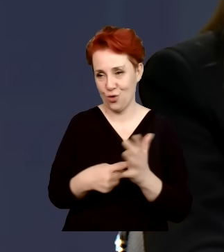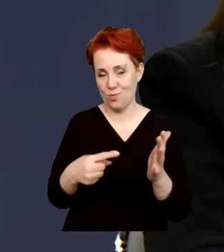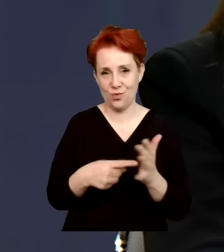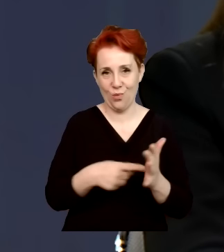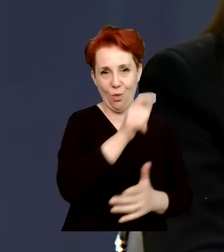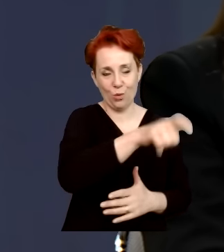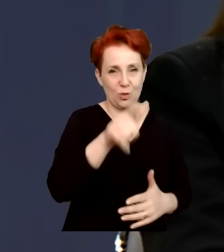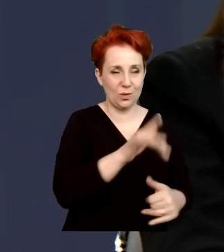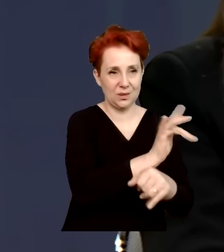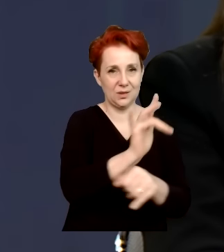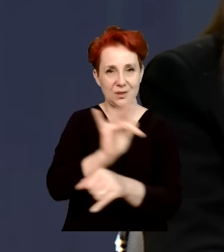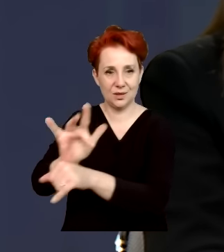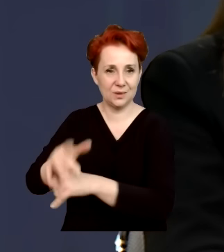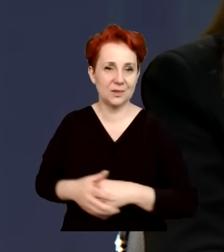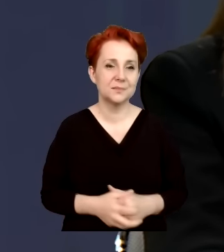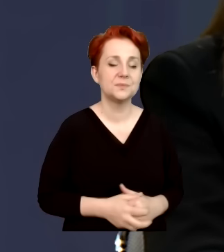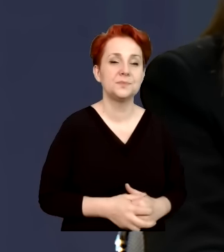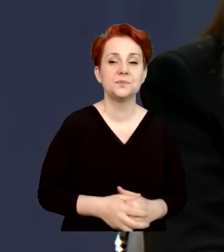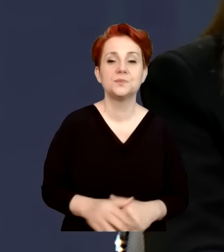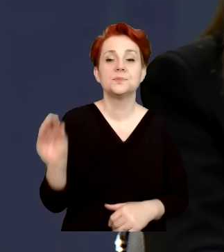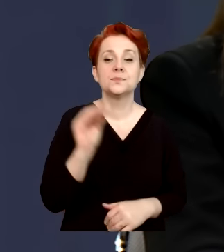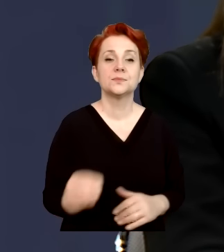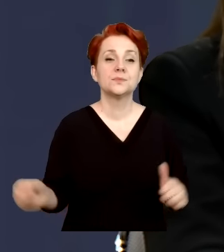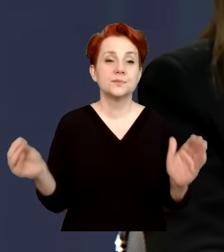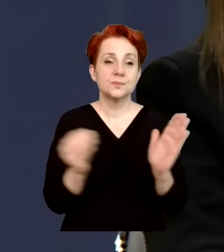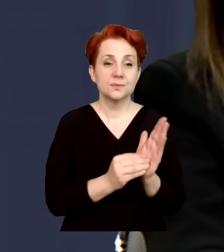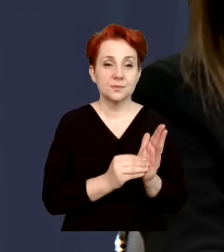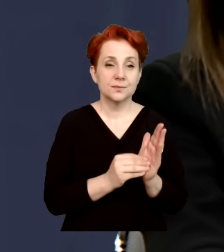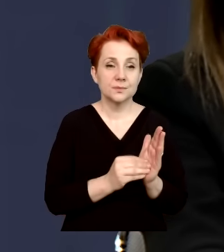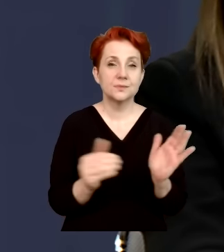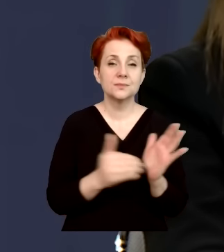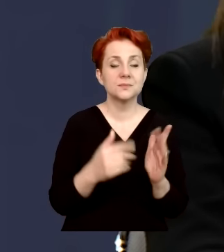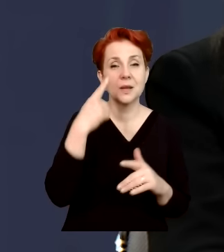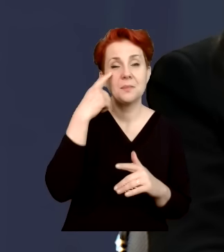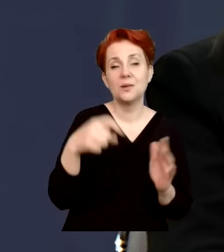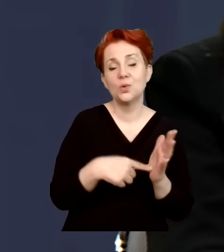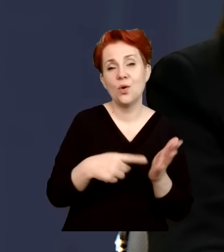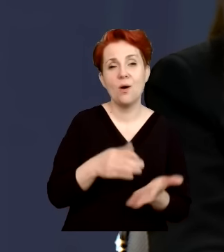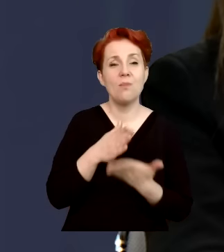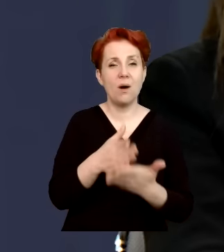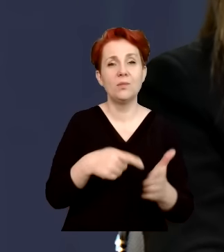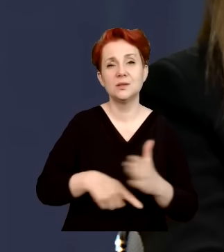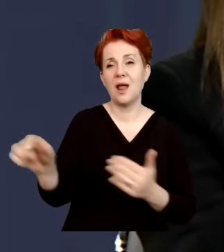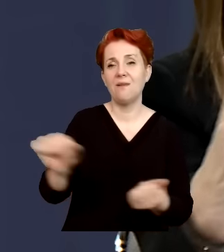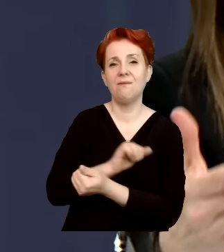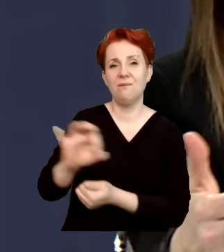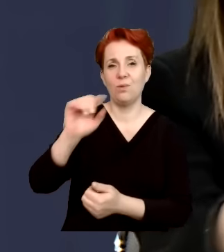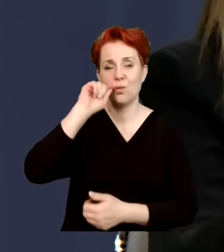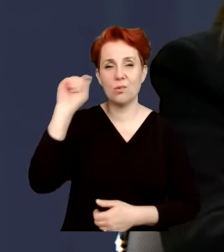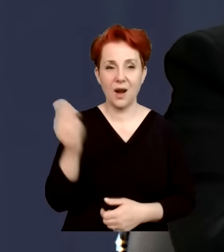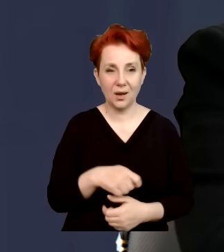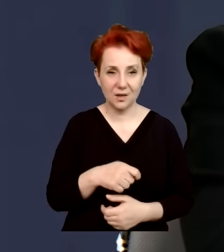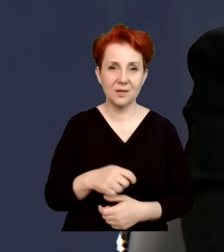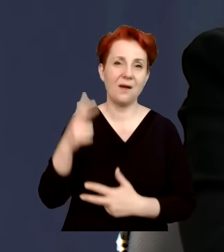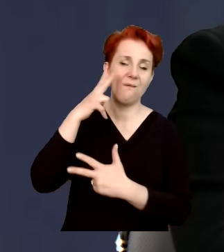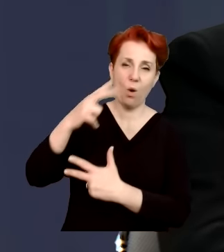personalnymi rozliczeniami. Może... Ja jeszcze dodam, że też musimy pamiętać, że jakby ta cała pomoc dla walczącej Ukrainy,